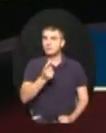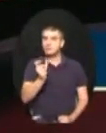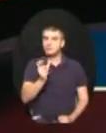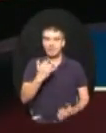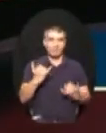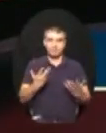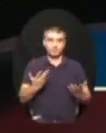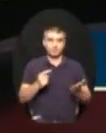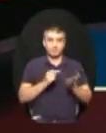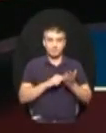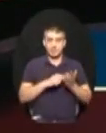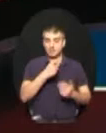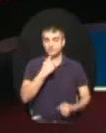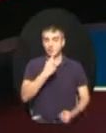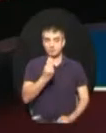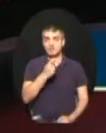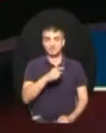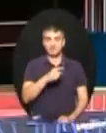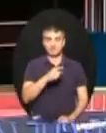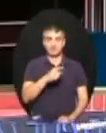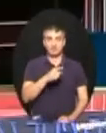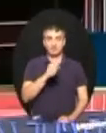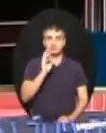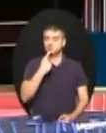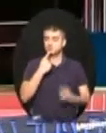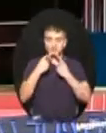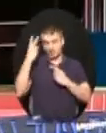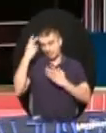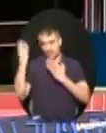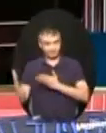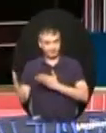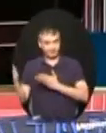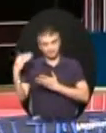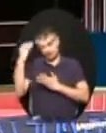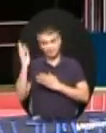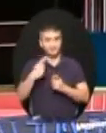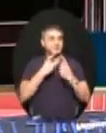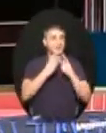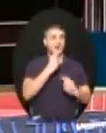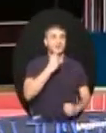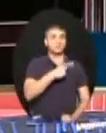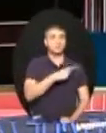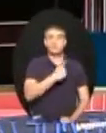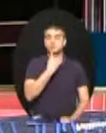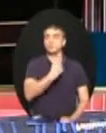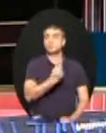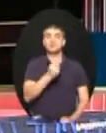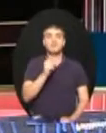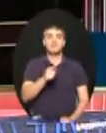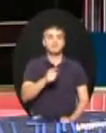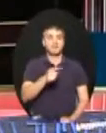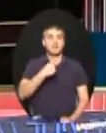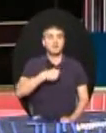אומרים את זה היום? כי היום הם יאמרו את הדבר הזה. אמרתי לך, יש שיח לערבים, לפלסטינים, ויש שיח ליהודים. הם יאמרו את הדבר